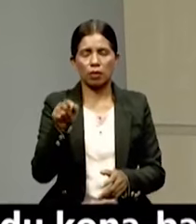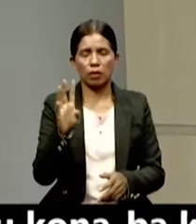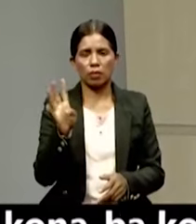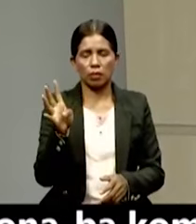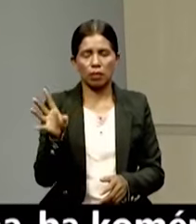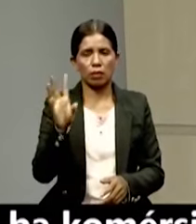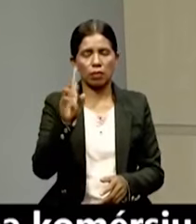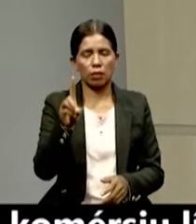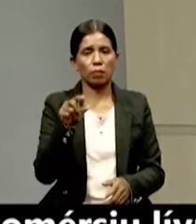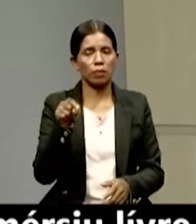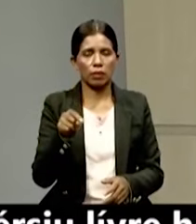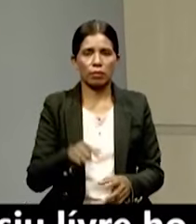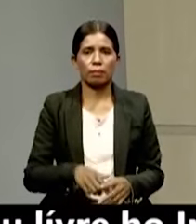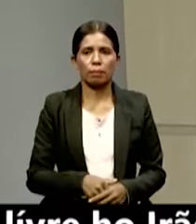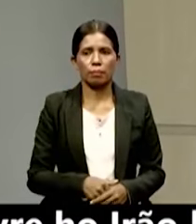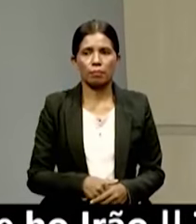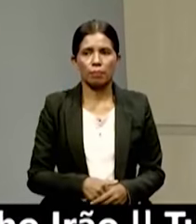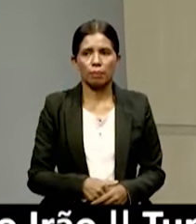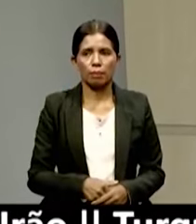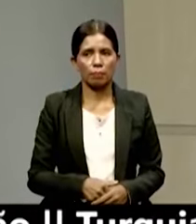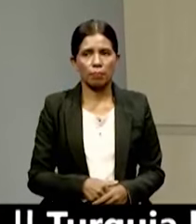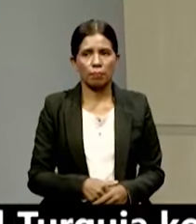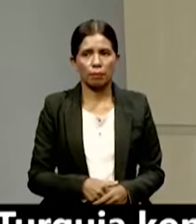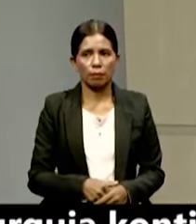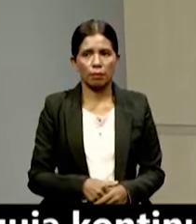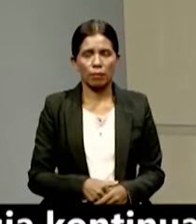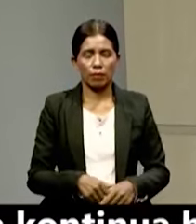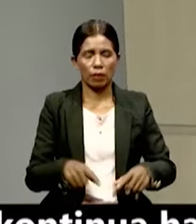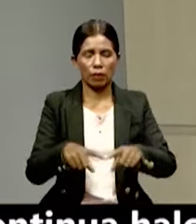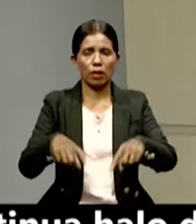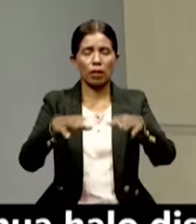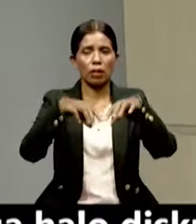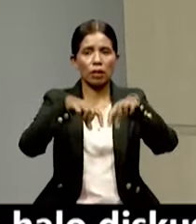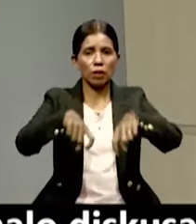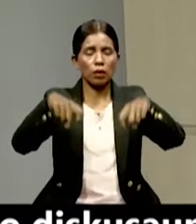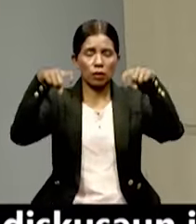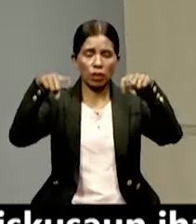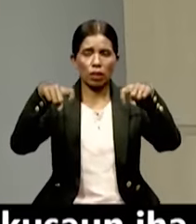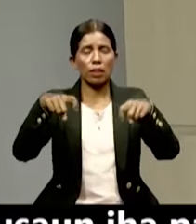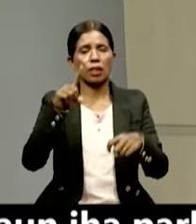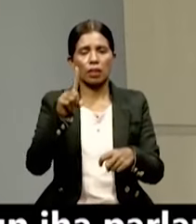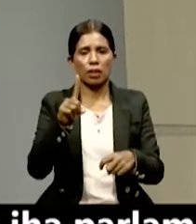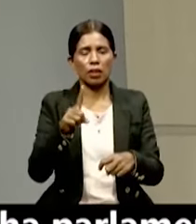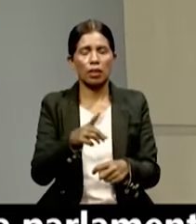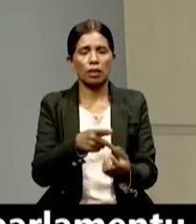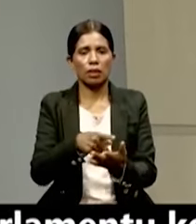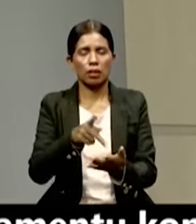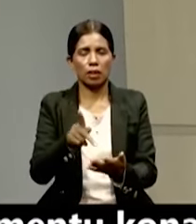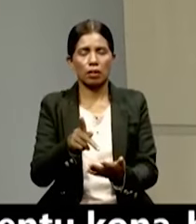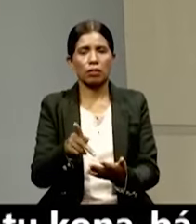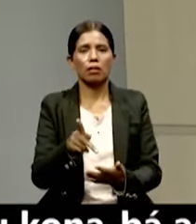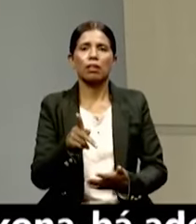3.64% de ni preso sudah secara komentar maka ni preso for example se